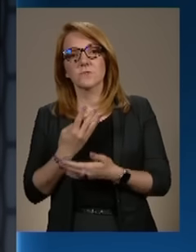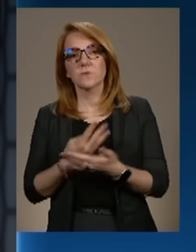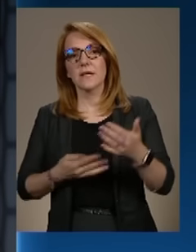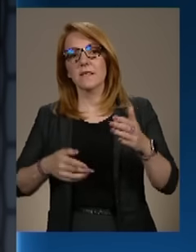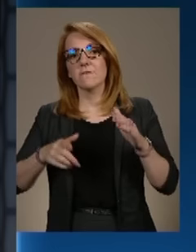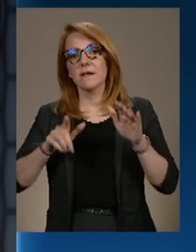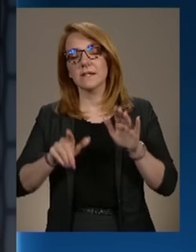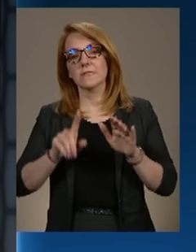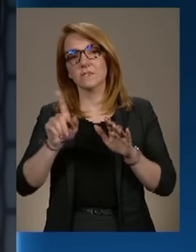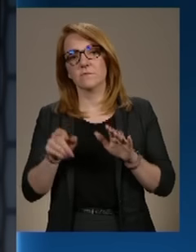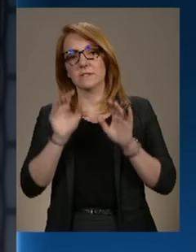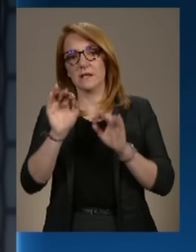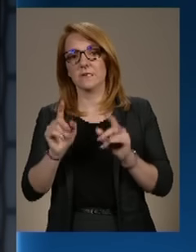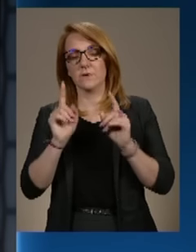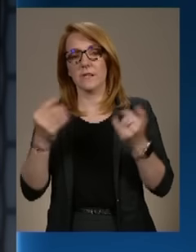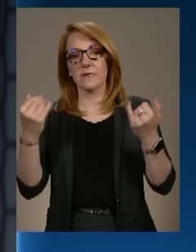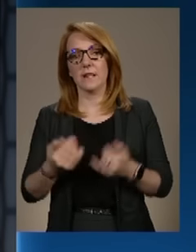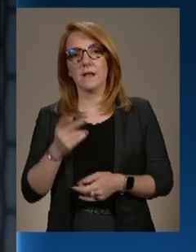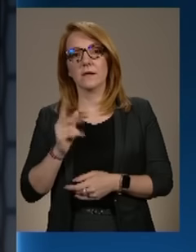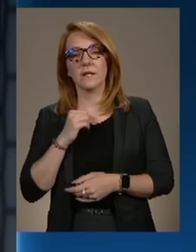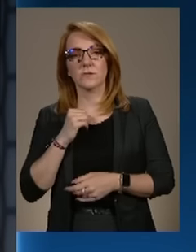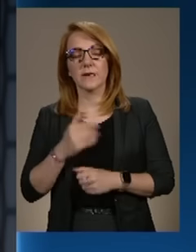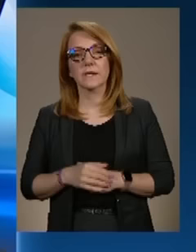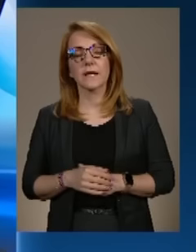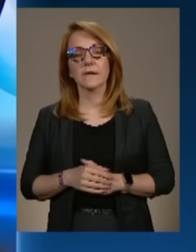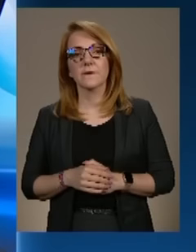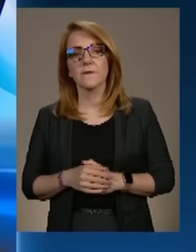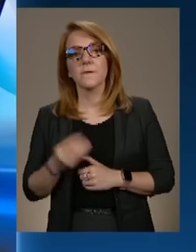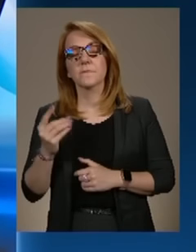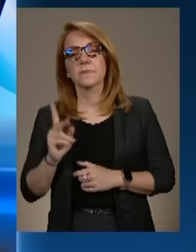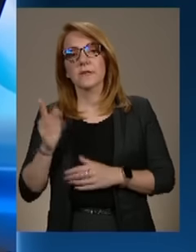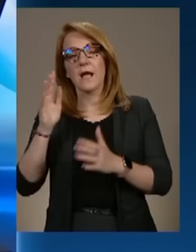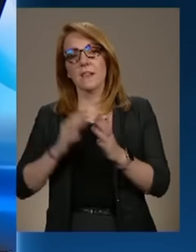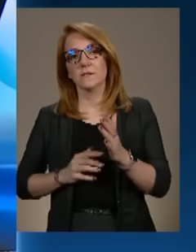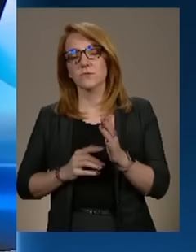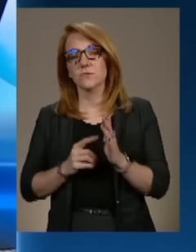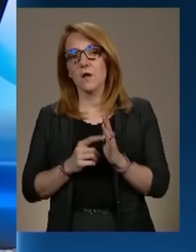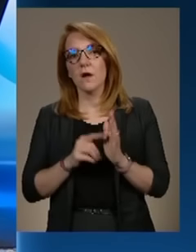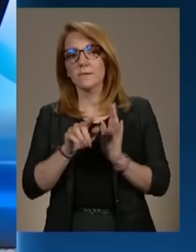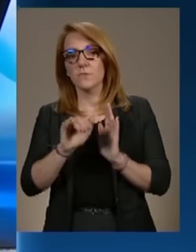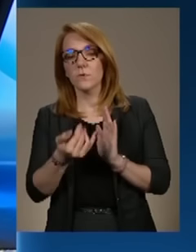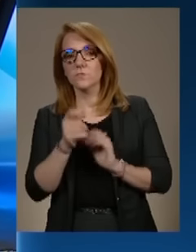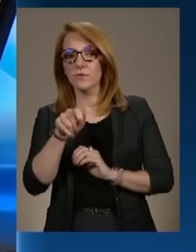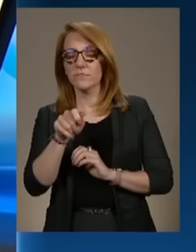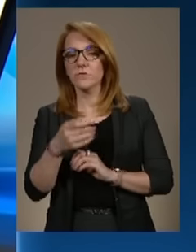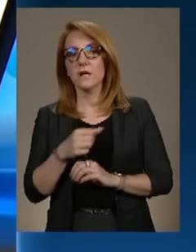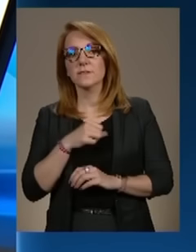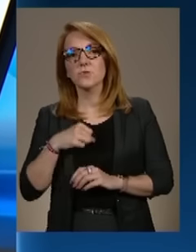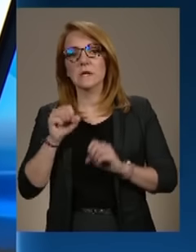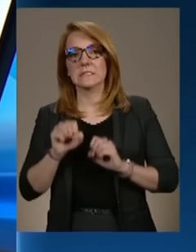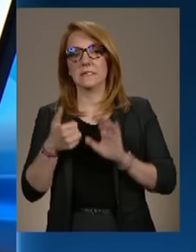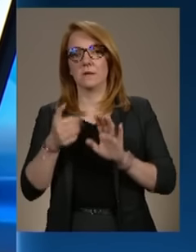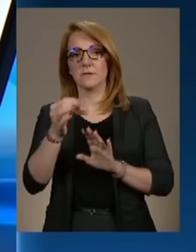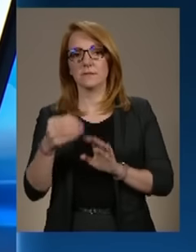félzá áll jelenleg karácsony gergely míg a dk lista amit ő is képviselt az csak 16%-ot